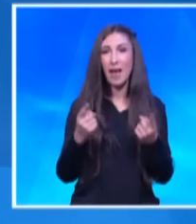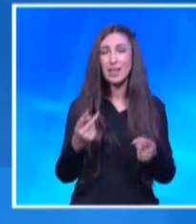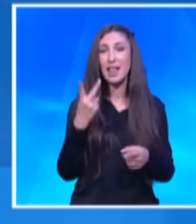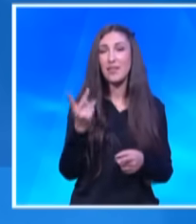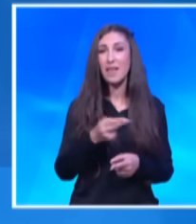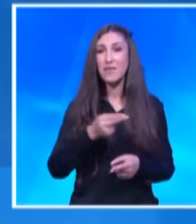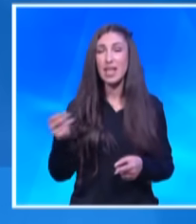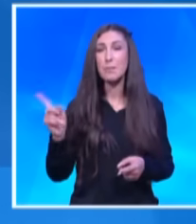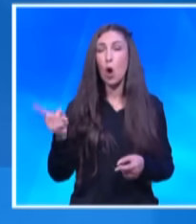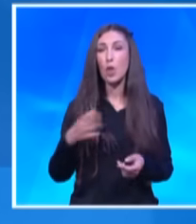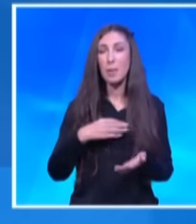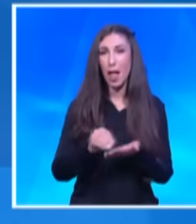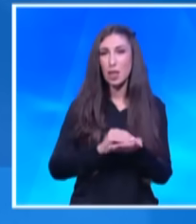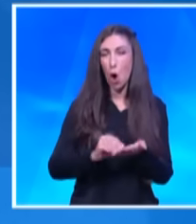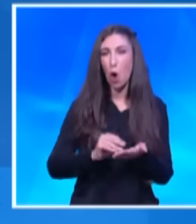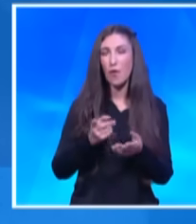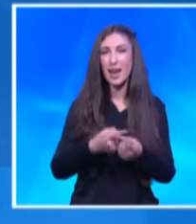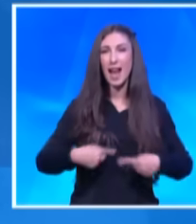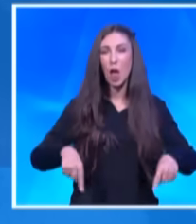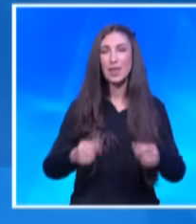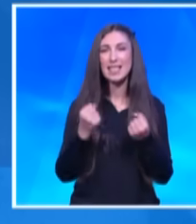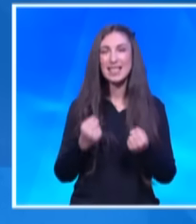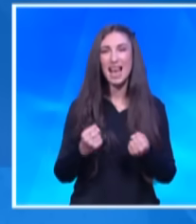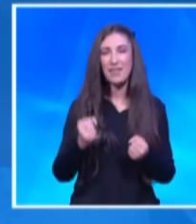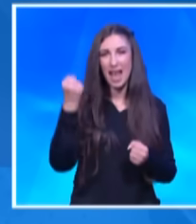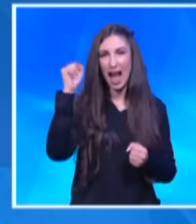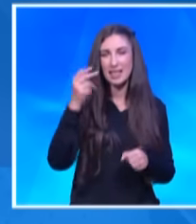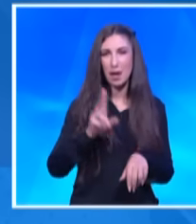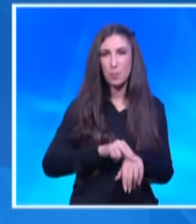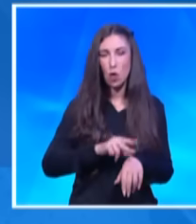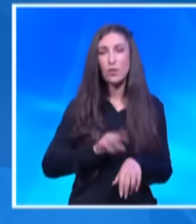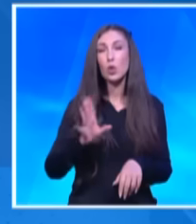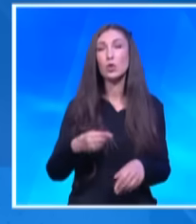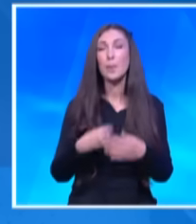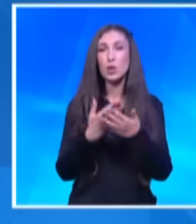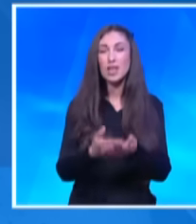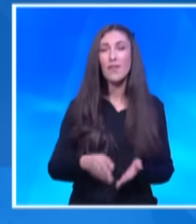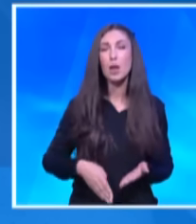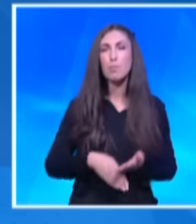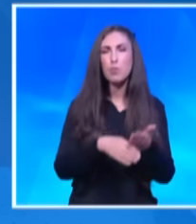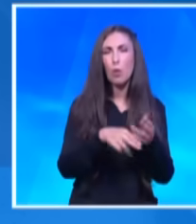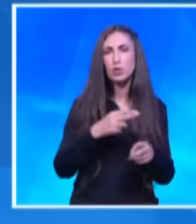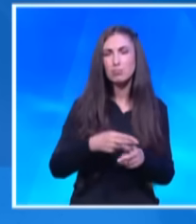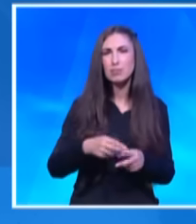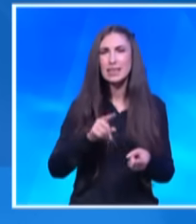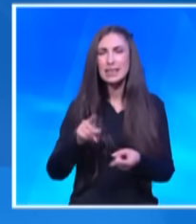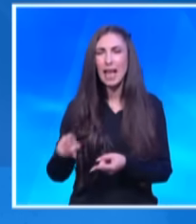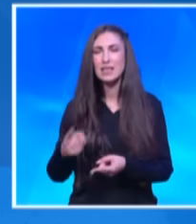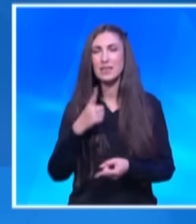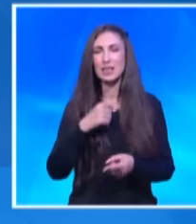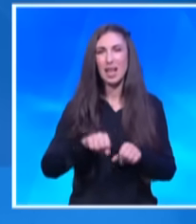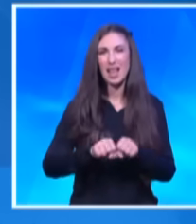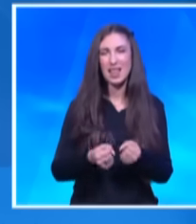от фирмите, сключили договор с районната здравноосигурителна каса в Пловдив, които предоставят помощни средства на хора с увреждания на